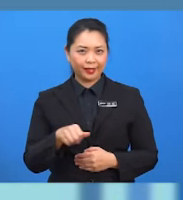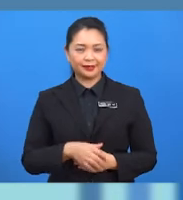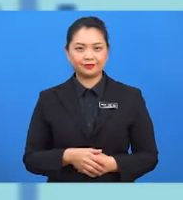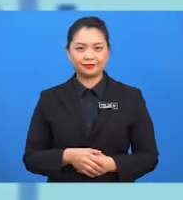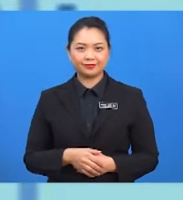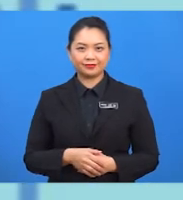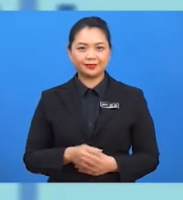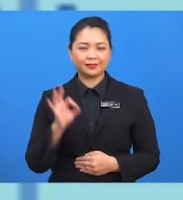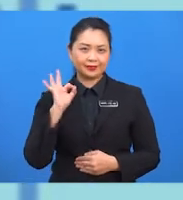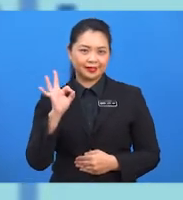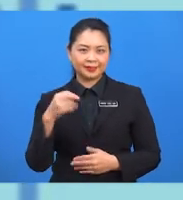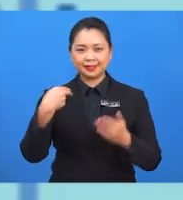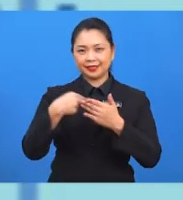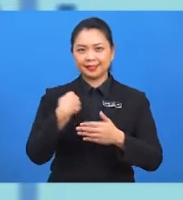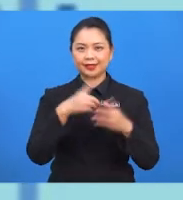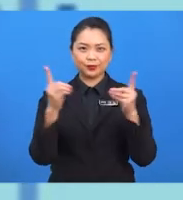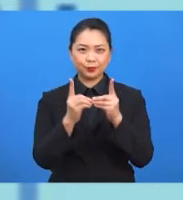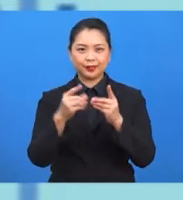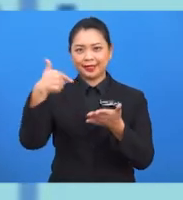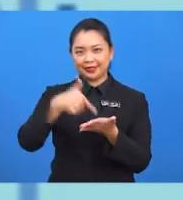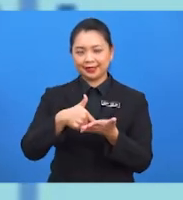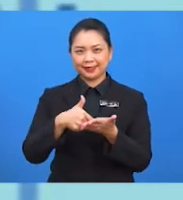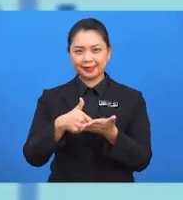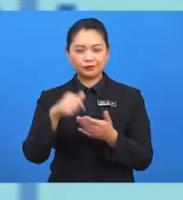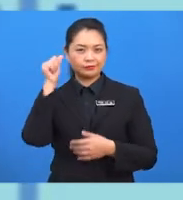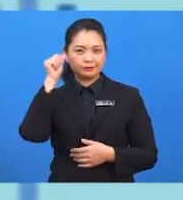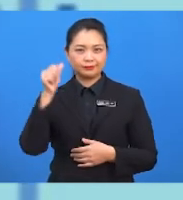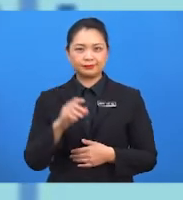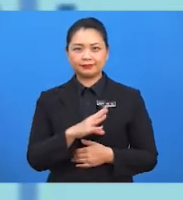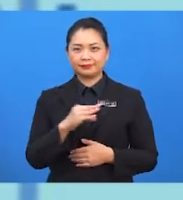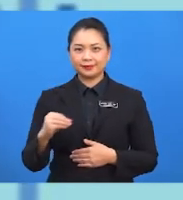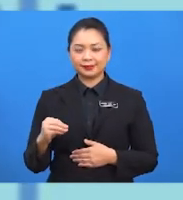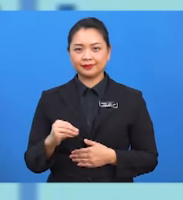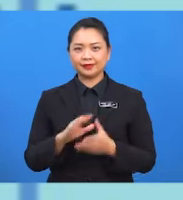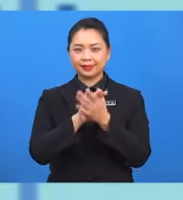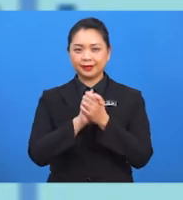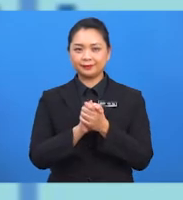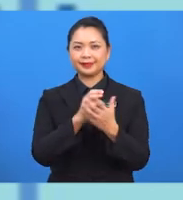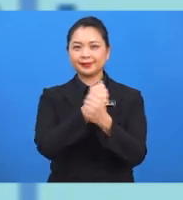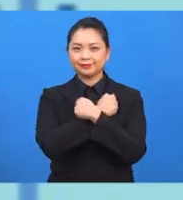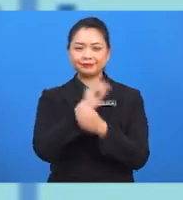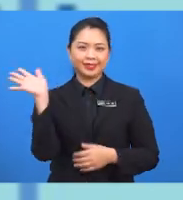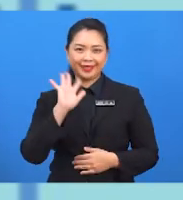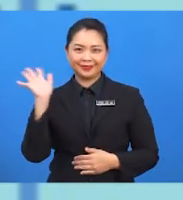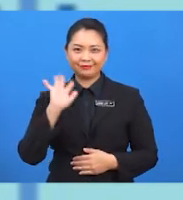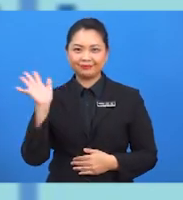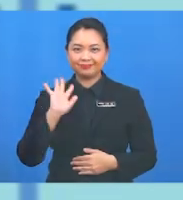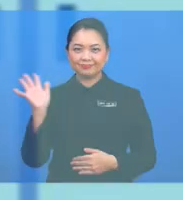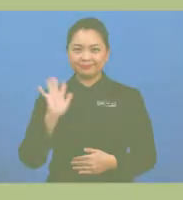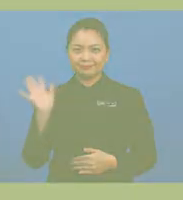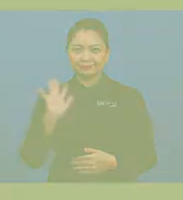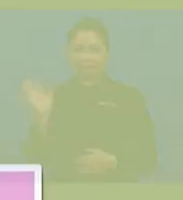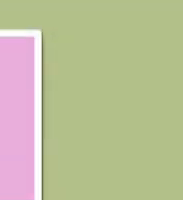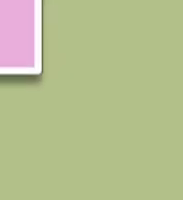boleh Oke sehingga kita berjumpa lagi Assalamualaikum dan salam sayang bye